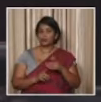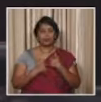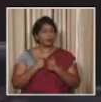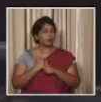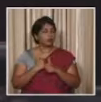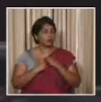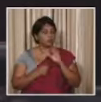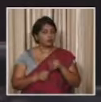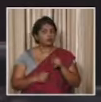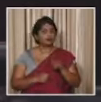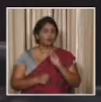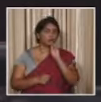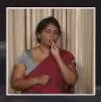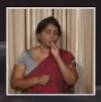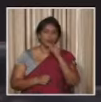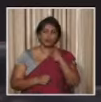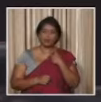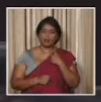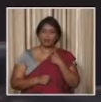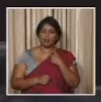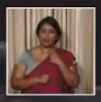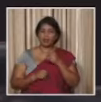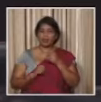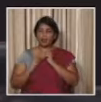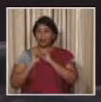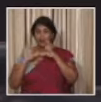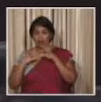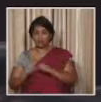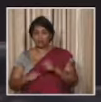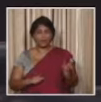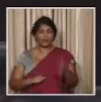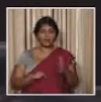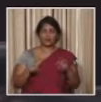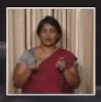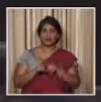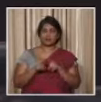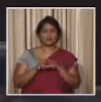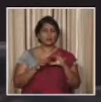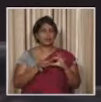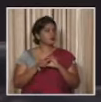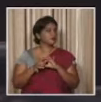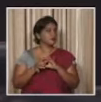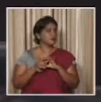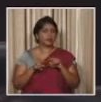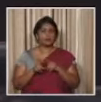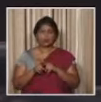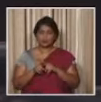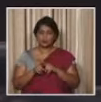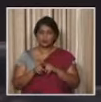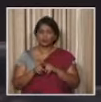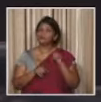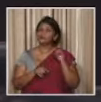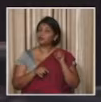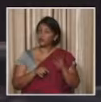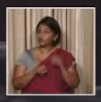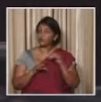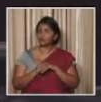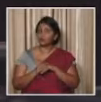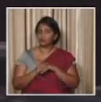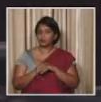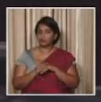හදාගත්ත නිකන් අර ස්වාමියාත් සේවකයාත් අතර තියෙන සම්බන්ධතාවය හරහා ඒක තුලින්